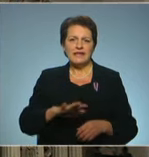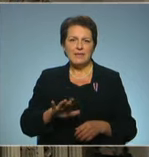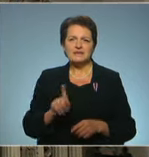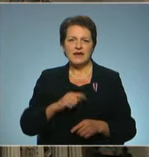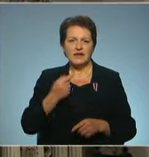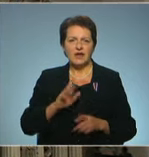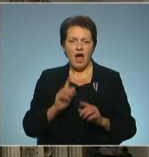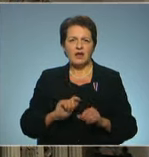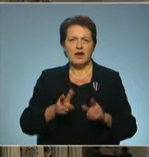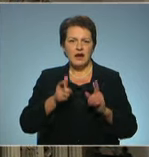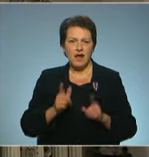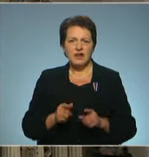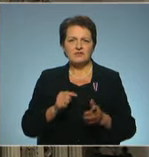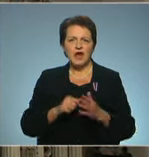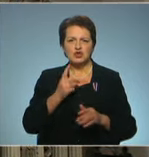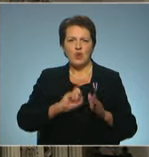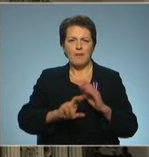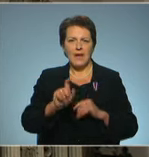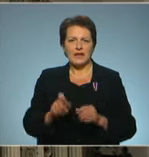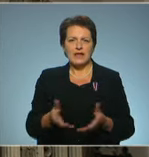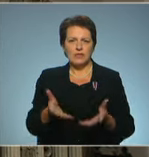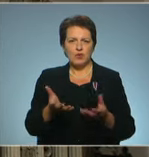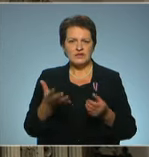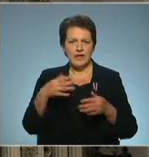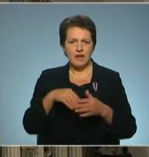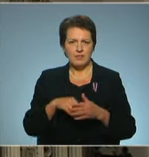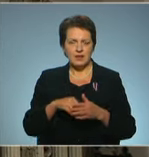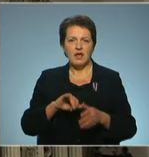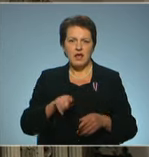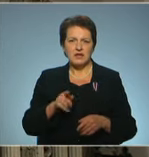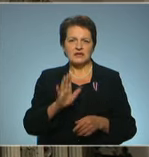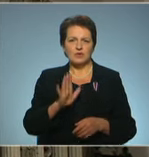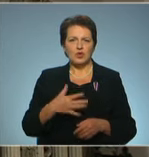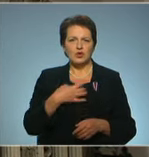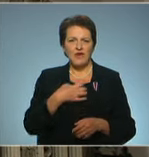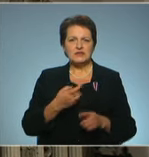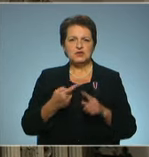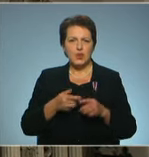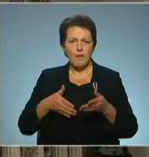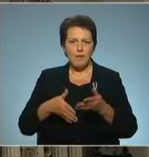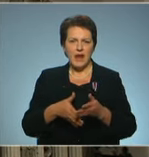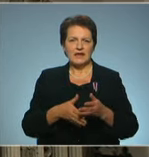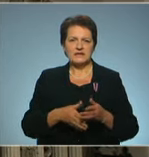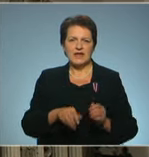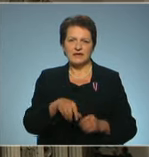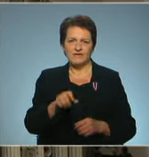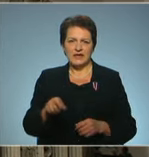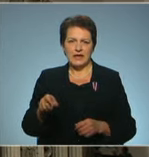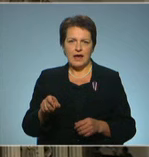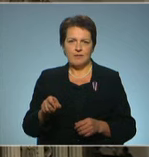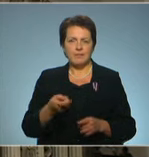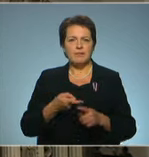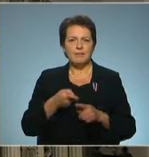kādus no bēgļiem uzņemt, ja tas būtu vajadzīgs un palīdzēt viņiem. Pret